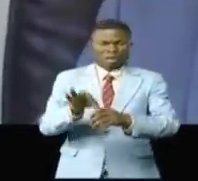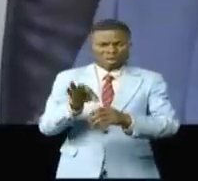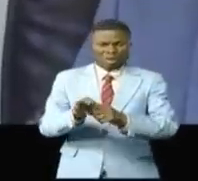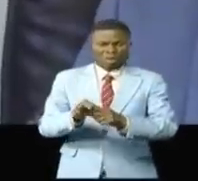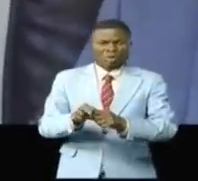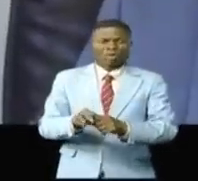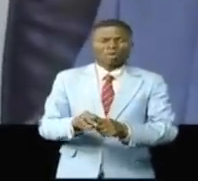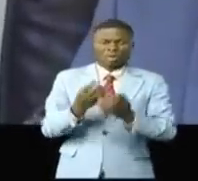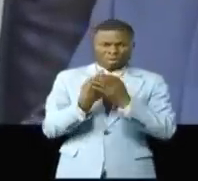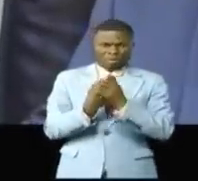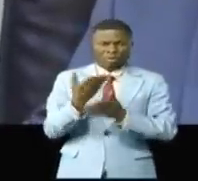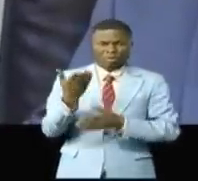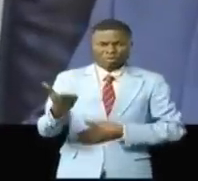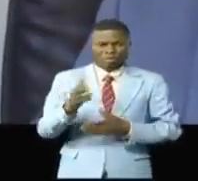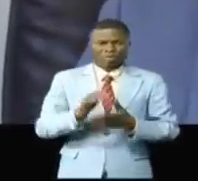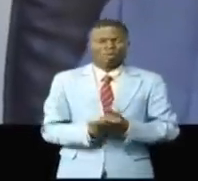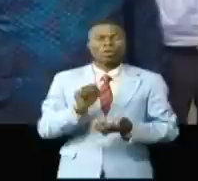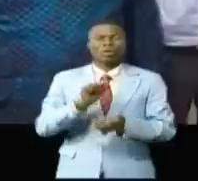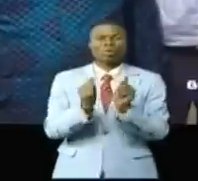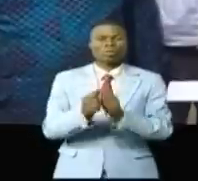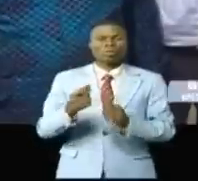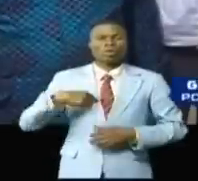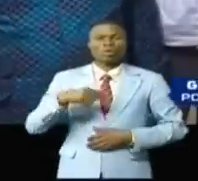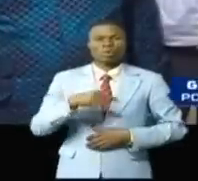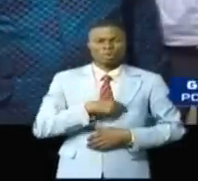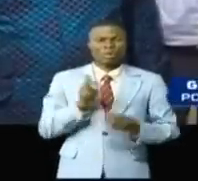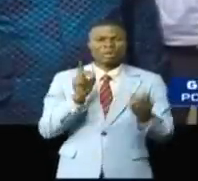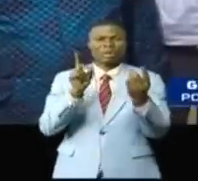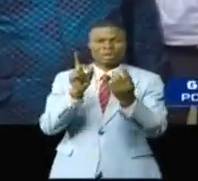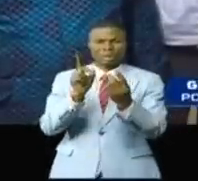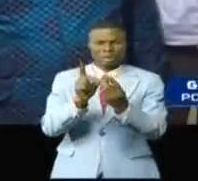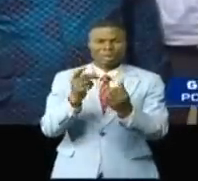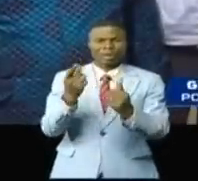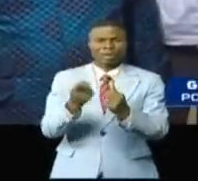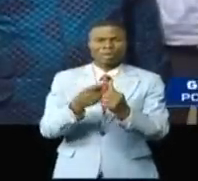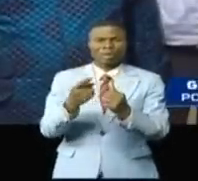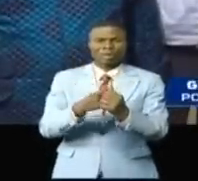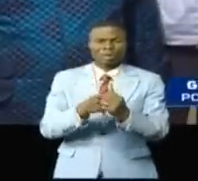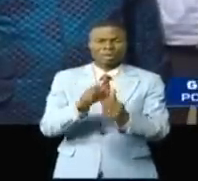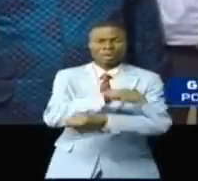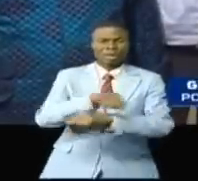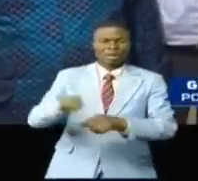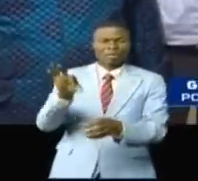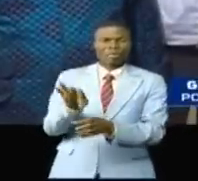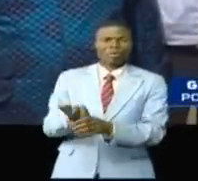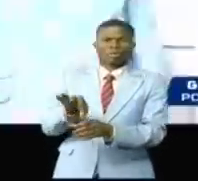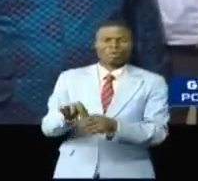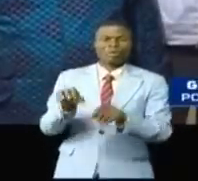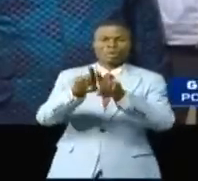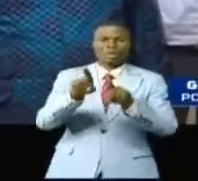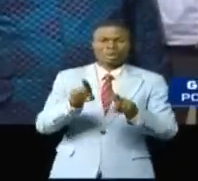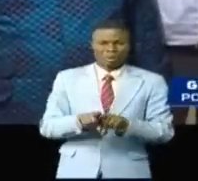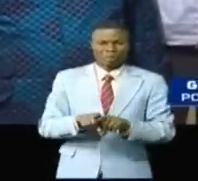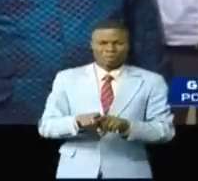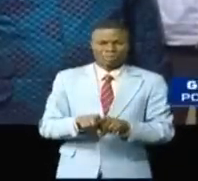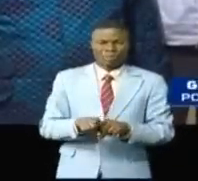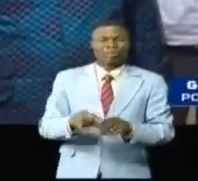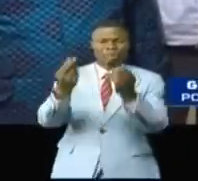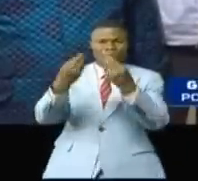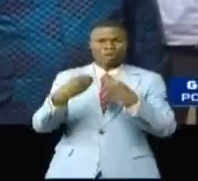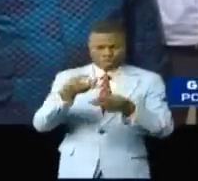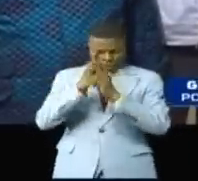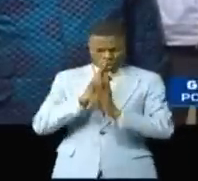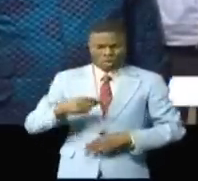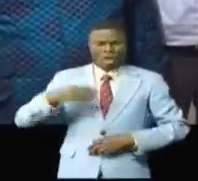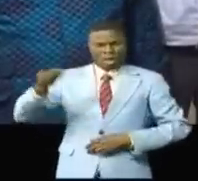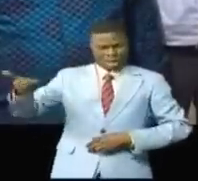en cours. Et il était donc question pour nous de rencontrer le bureau de la CENI et ils nous ont fait l'honneur de nous